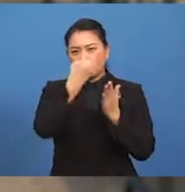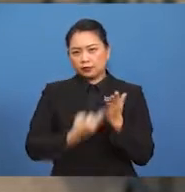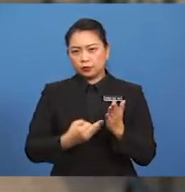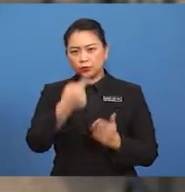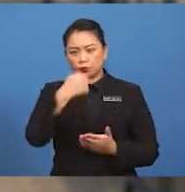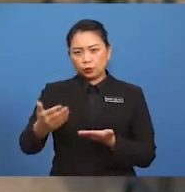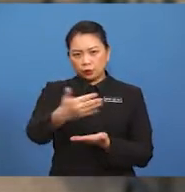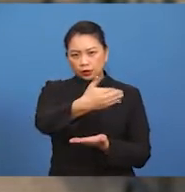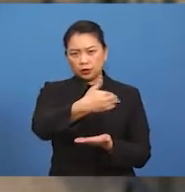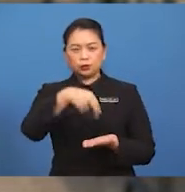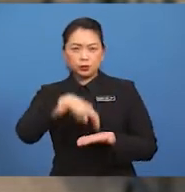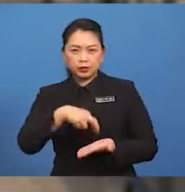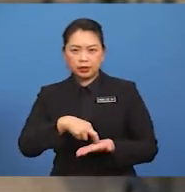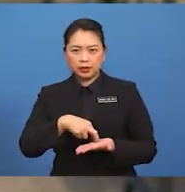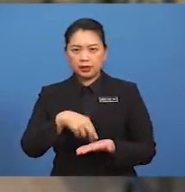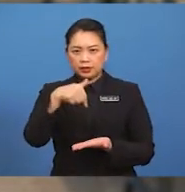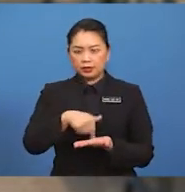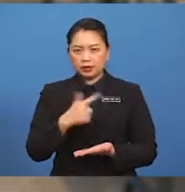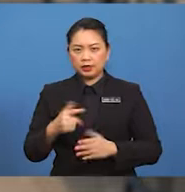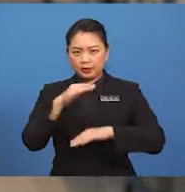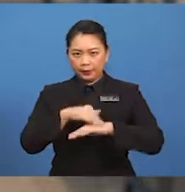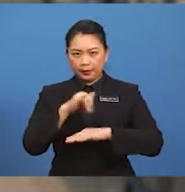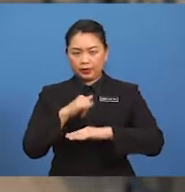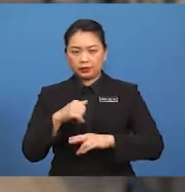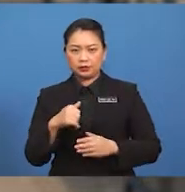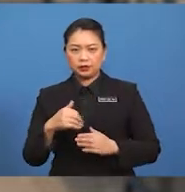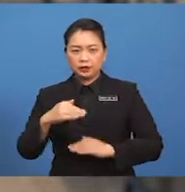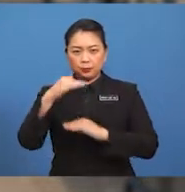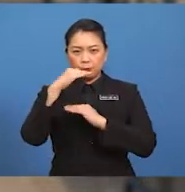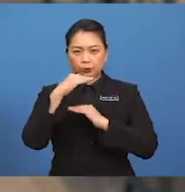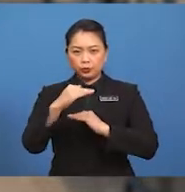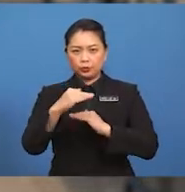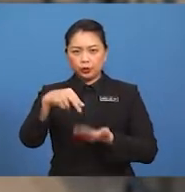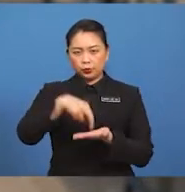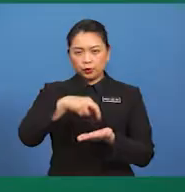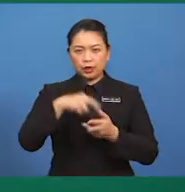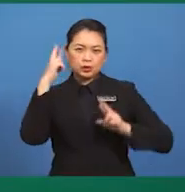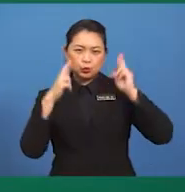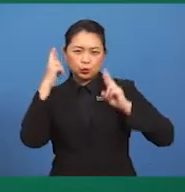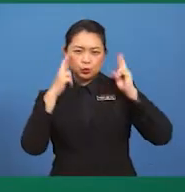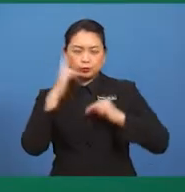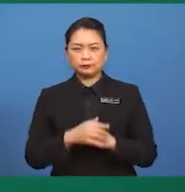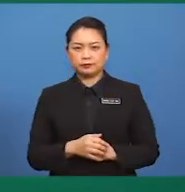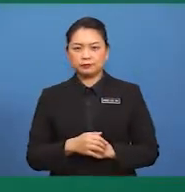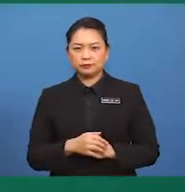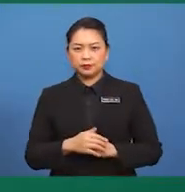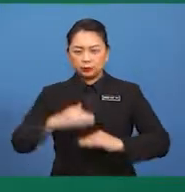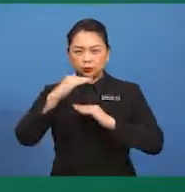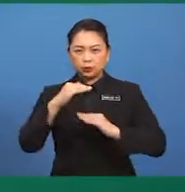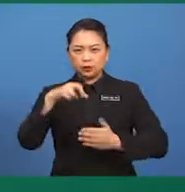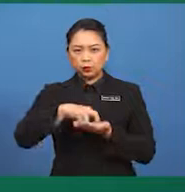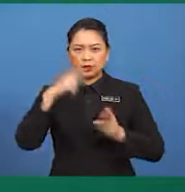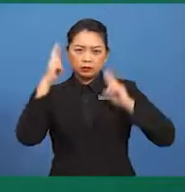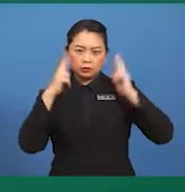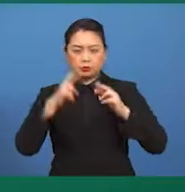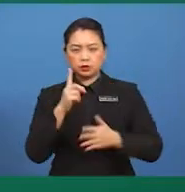mengutip hutang. Inilah yang dipanggil sebagai peruntukan hutang ragu. Peruntukan hutang ragu